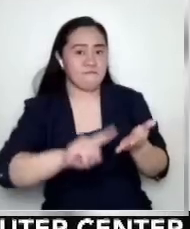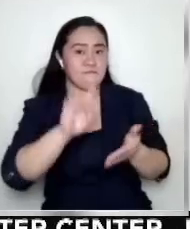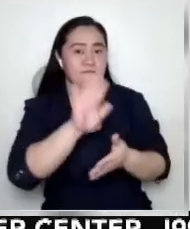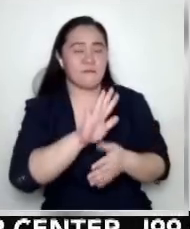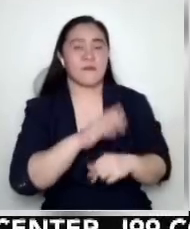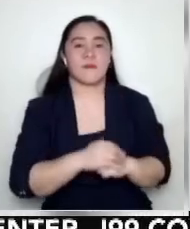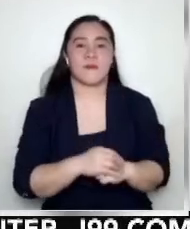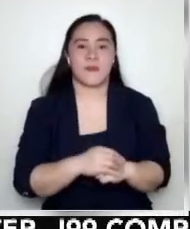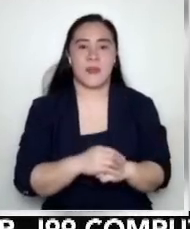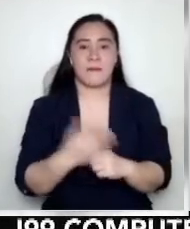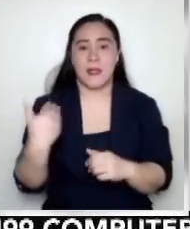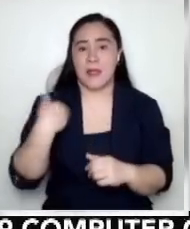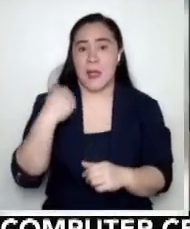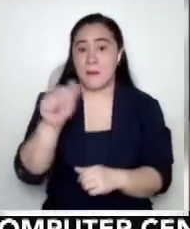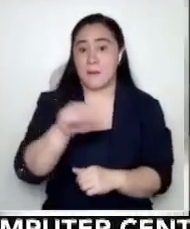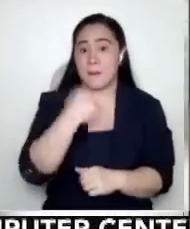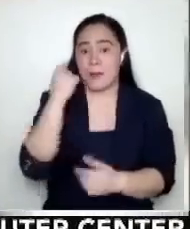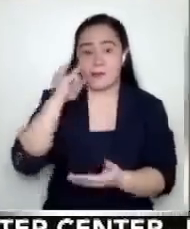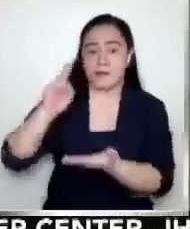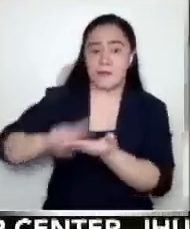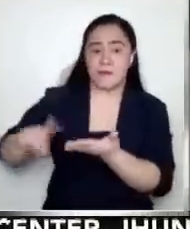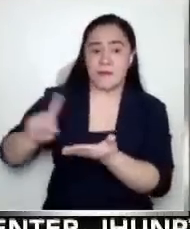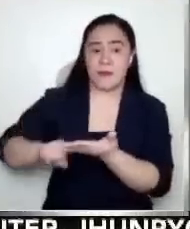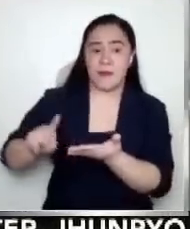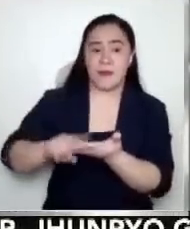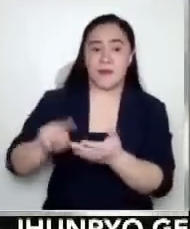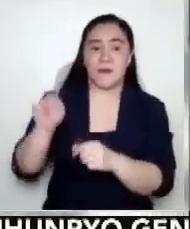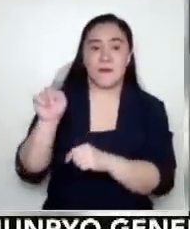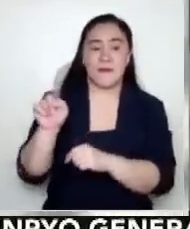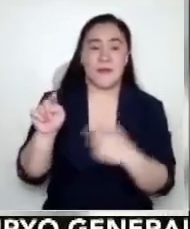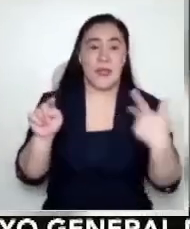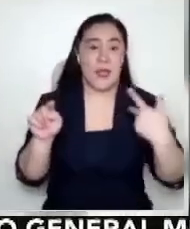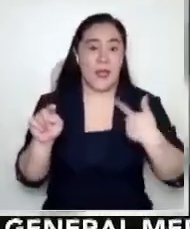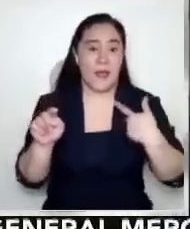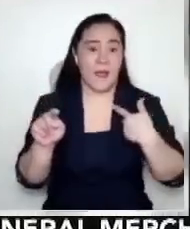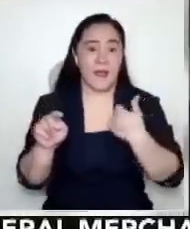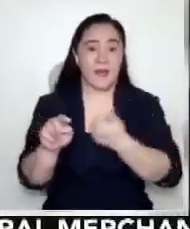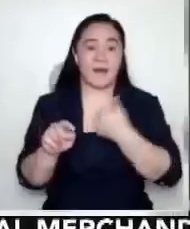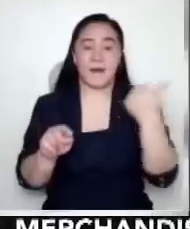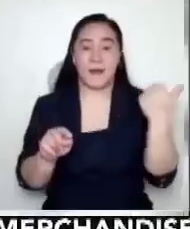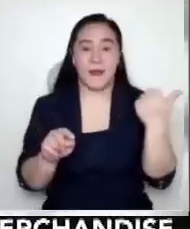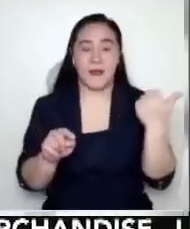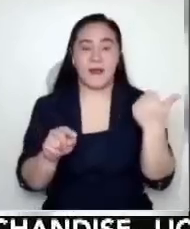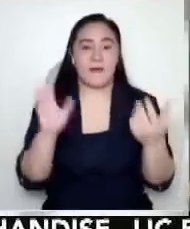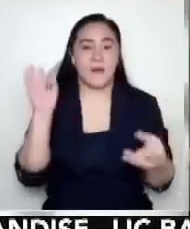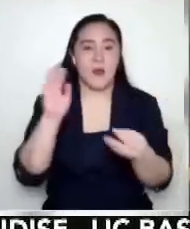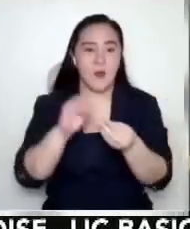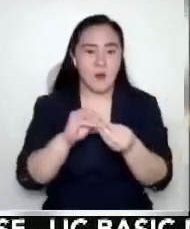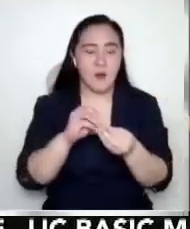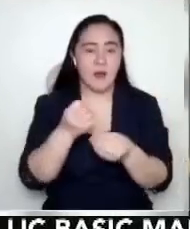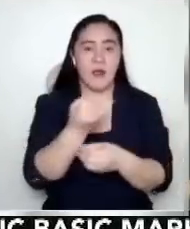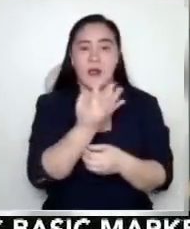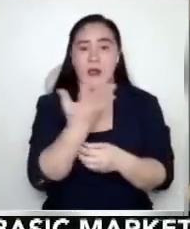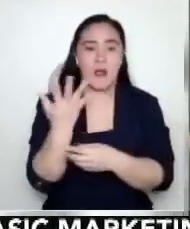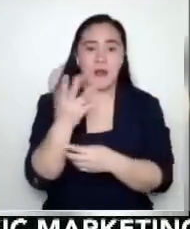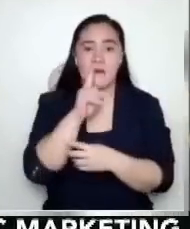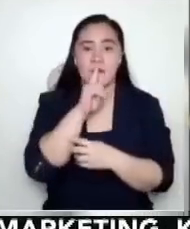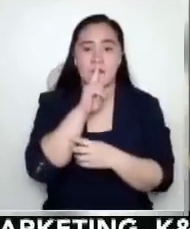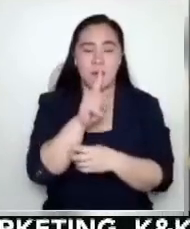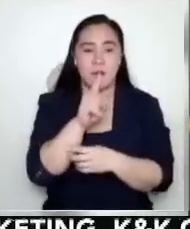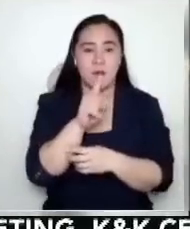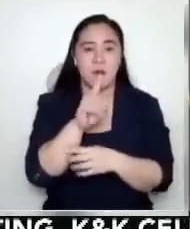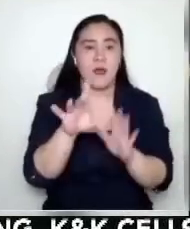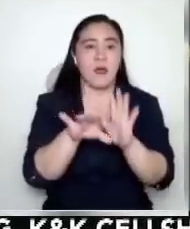sa kanyang mga labi ang Kuwaiti government. Hawak na nito ang 17 taong gulang na sospek na nanggahasa, nakabuntis,